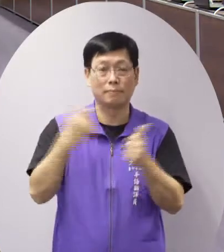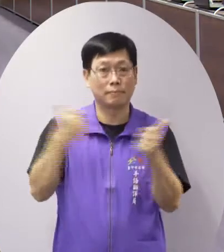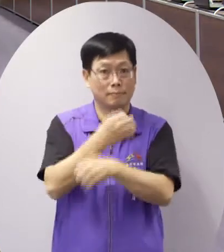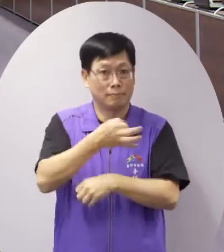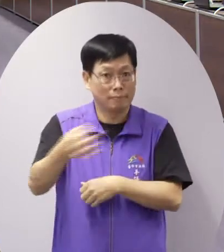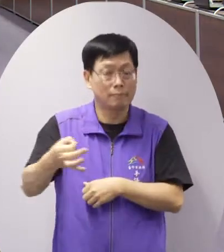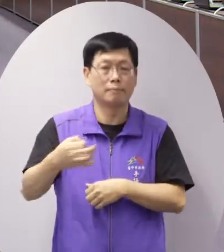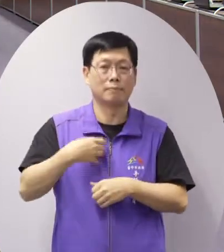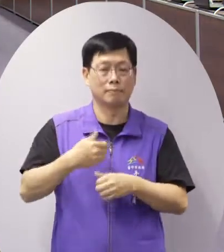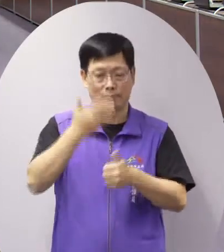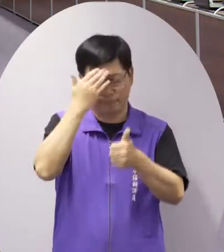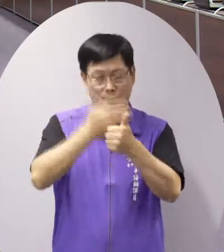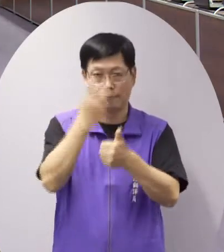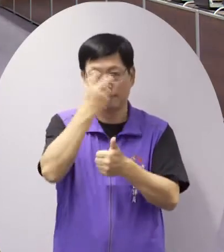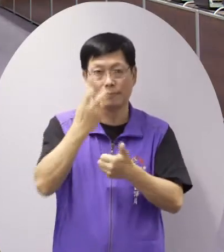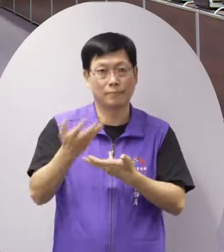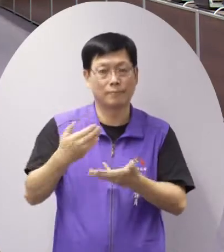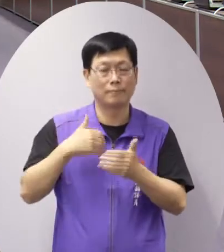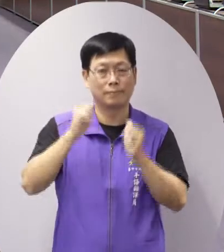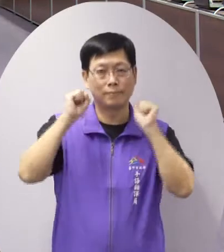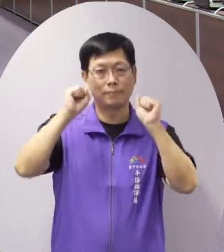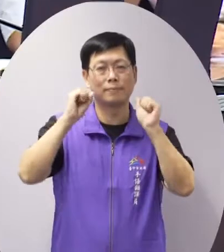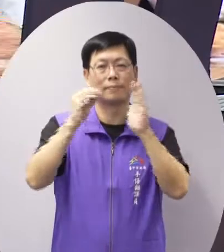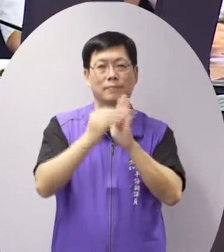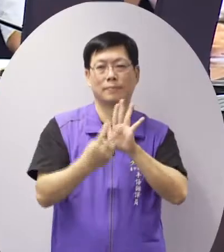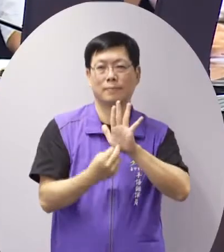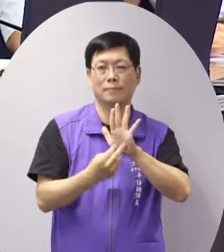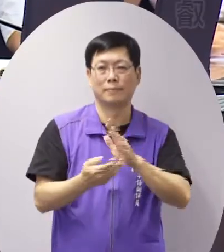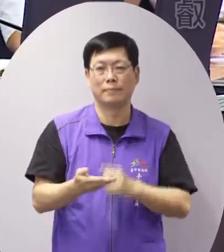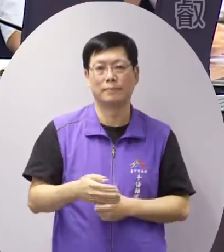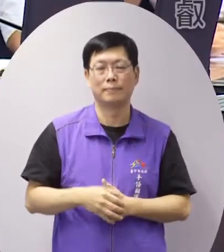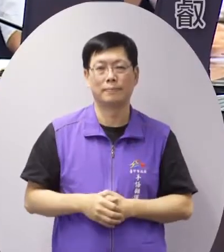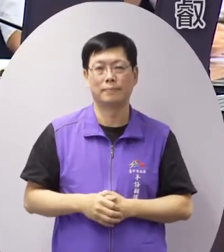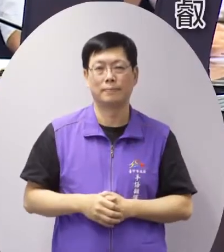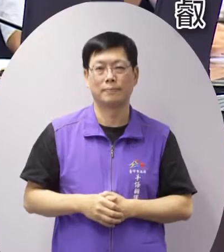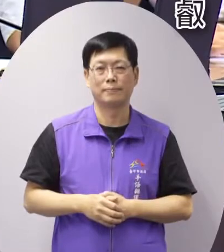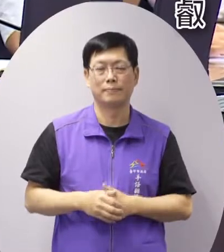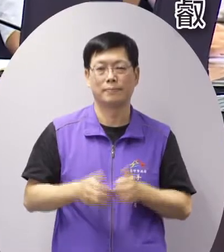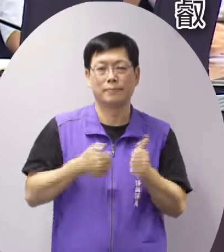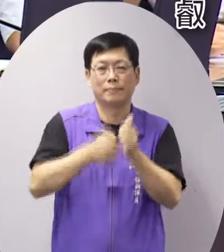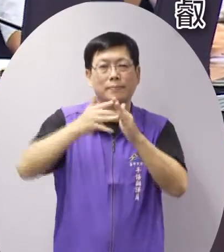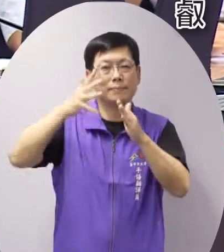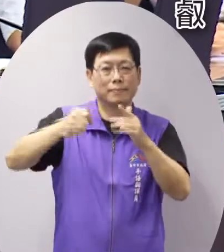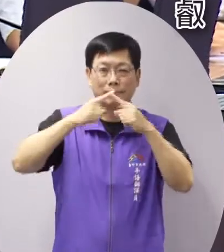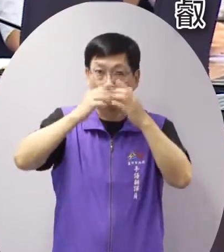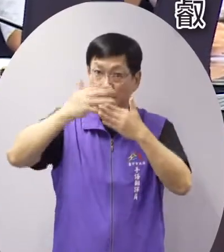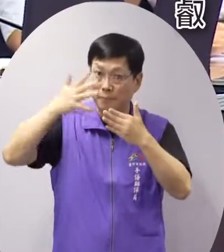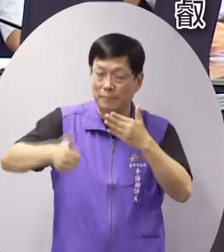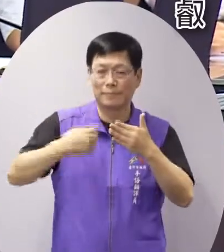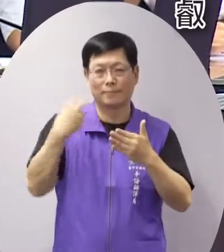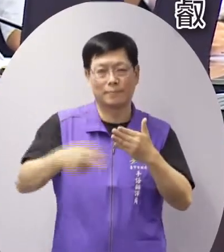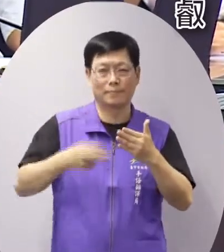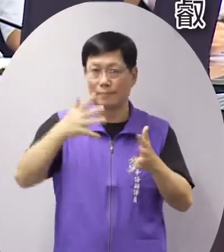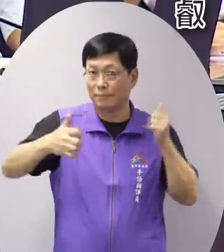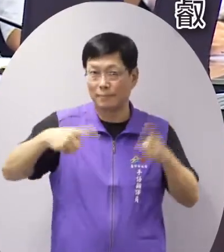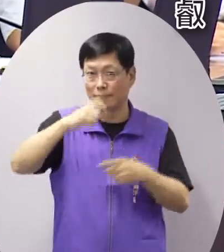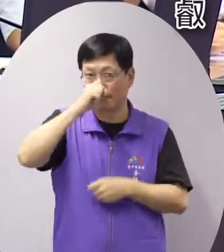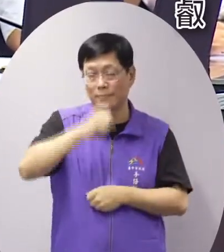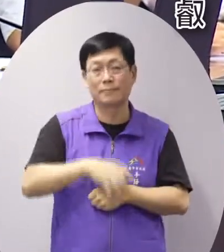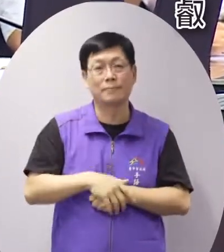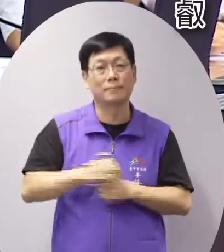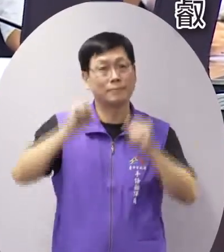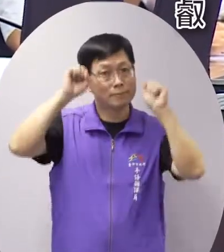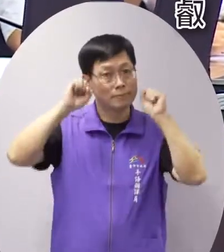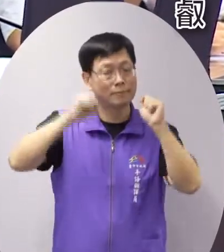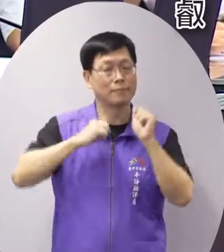付，敬请审议，请运动局说明。 市长、副市长、秘书长、副秘书长以及各级长官，大家好。那